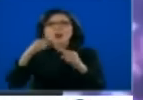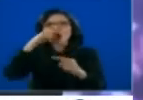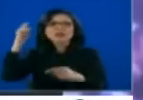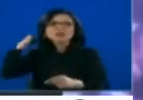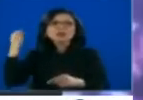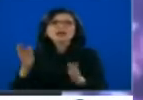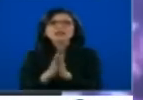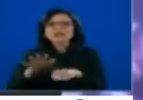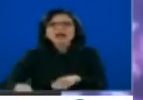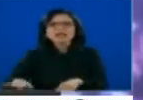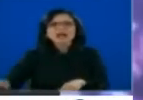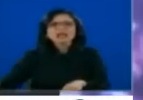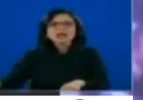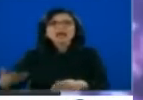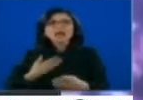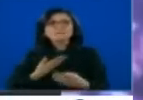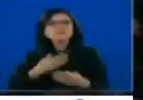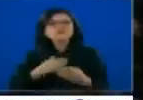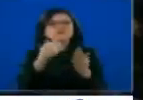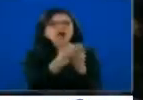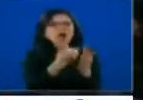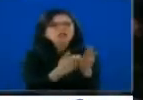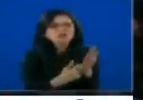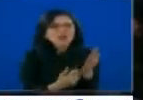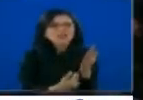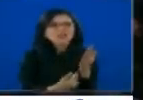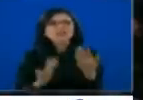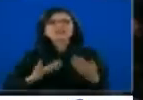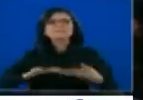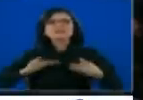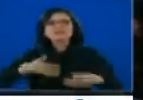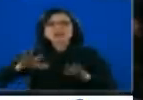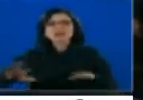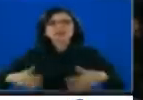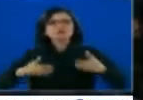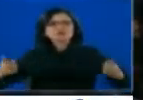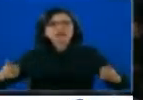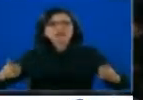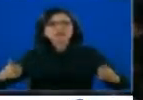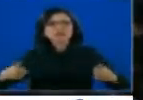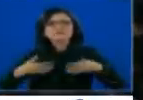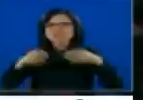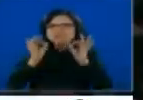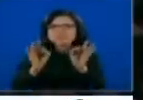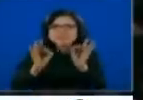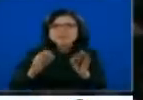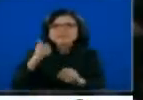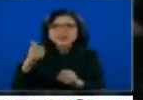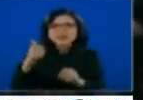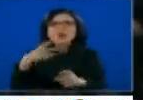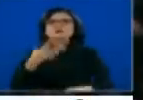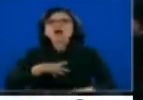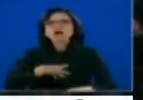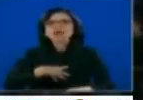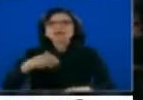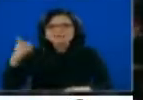anak-anak Kami mempunyai peraturan Kami ingin anak-anak itu sehat kami inin bisa dididik dengan baik punya karakter yang